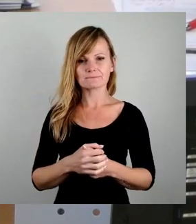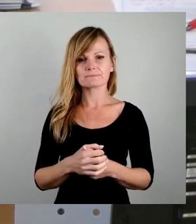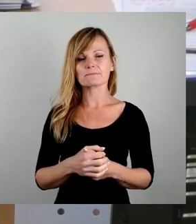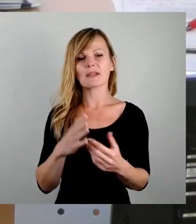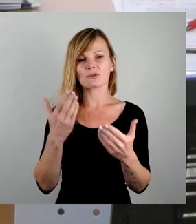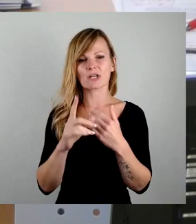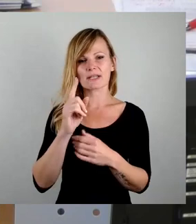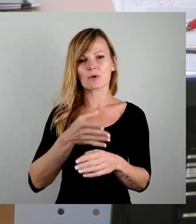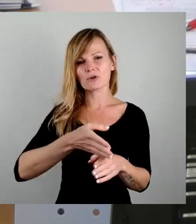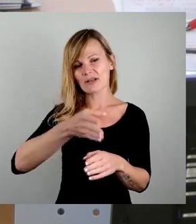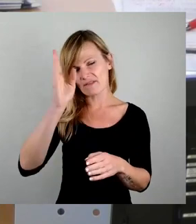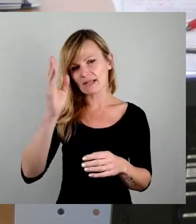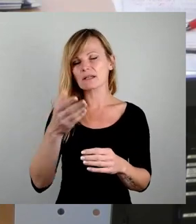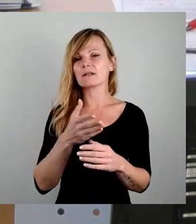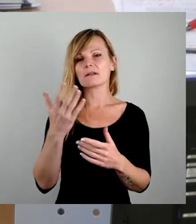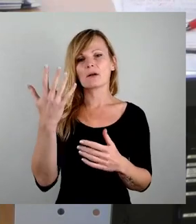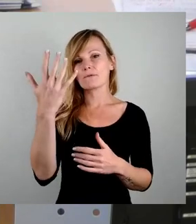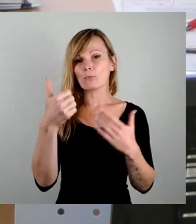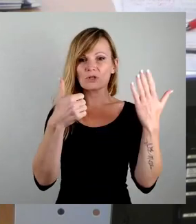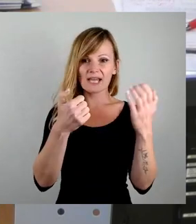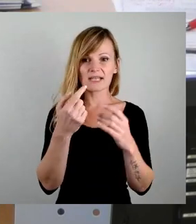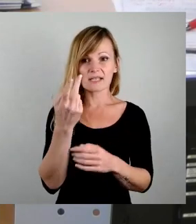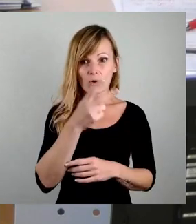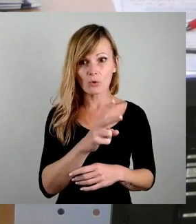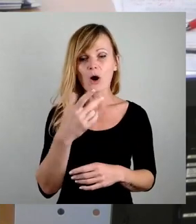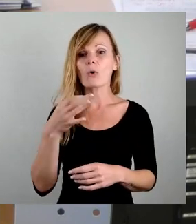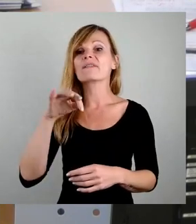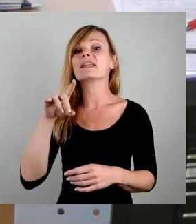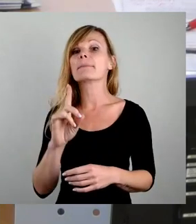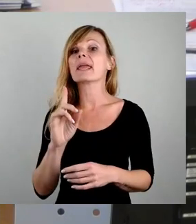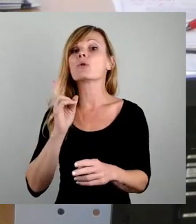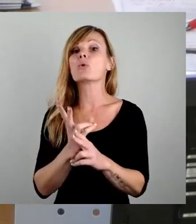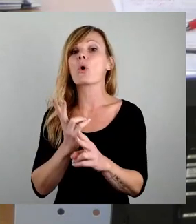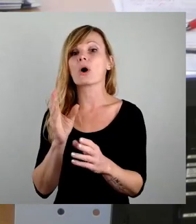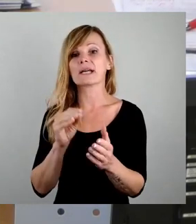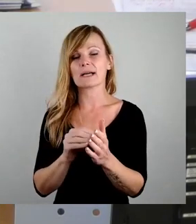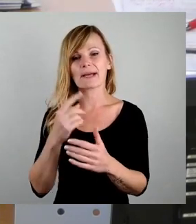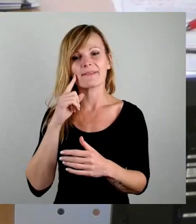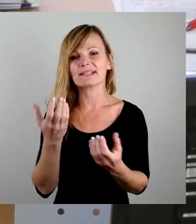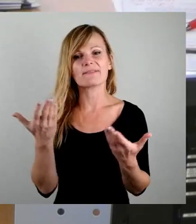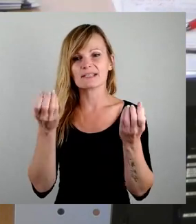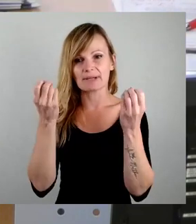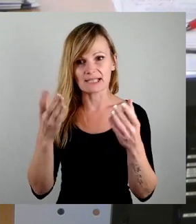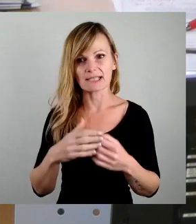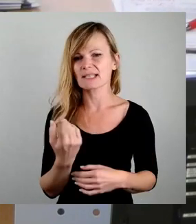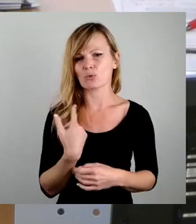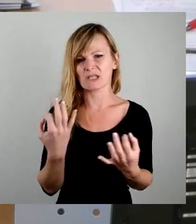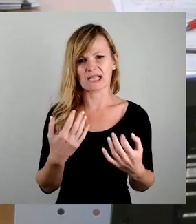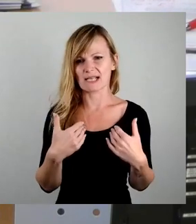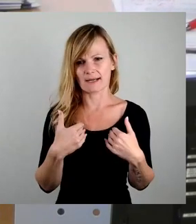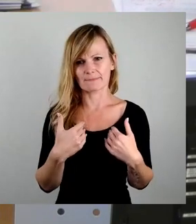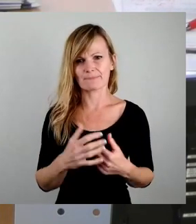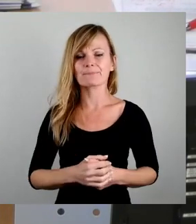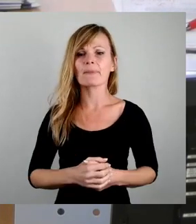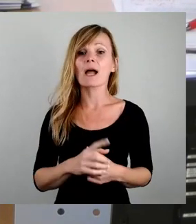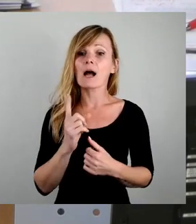65 Euro geht. Die FDP ist auch noch mit beteiligt, noch kann man sagen, man weiß es nie, was passiert. Das ist nie unsere Sache. Ne? Aber grundsätzlich,